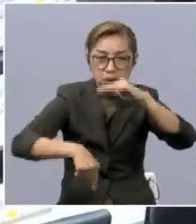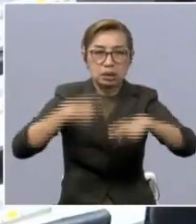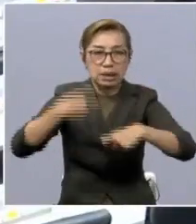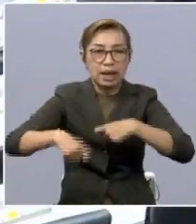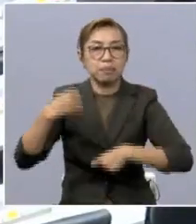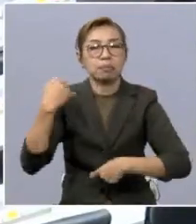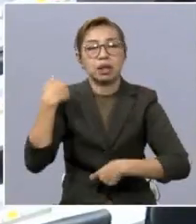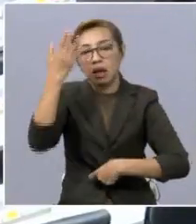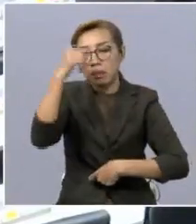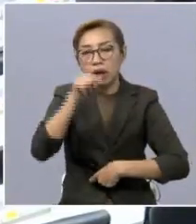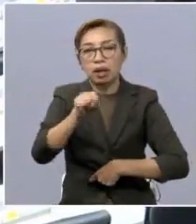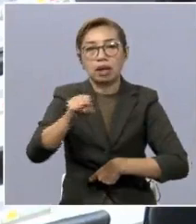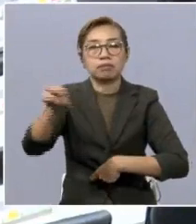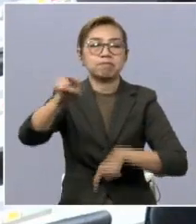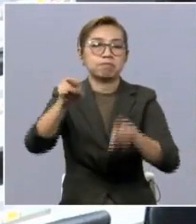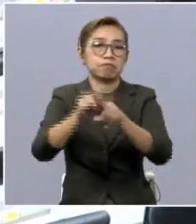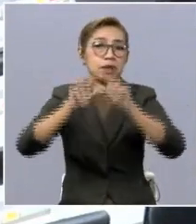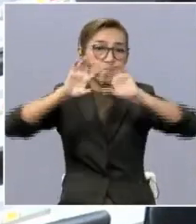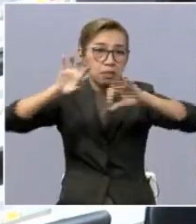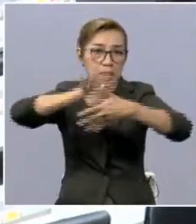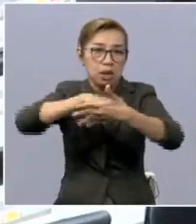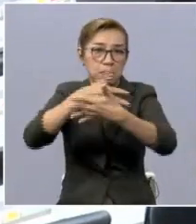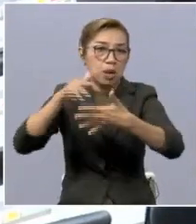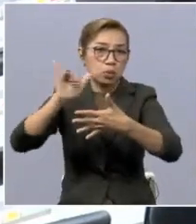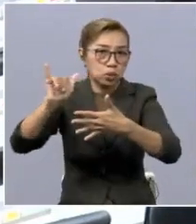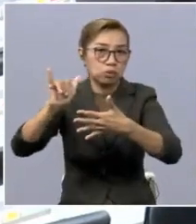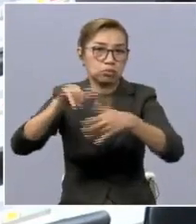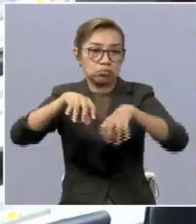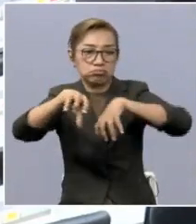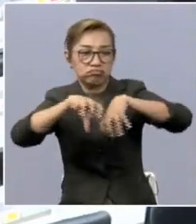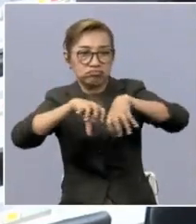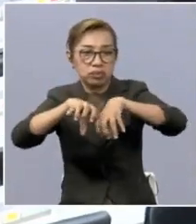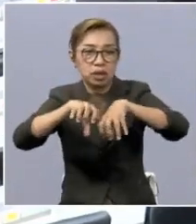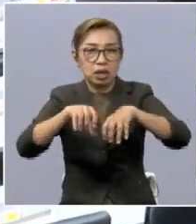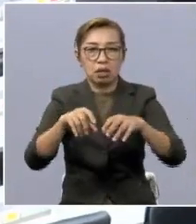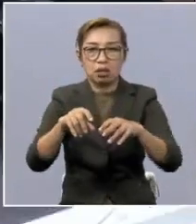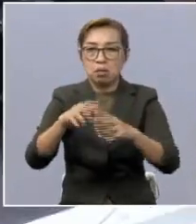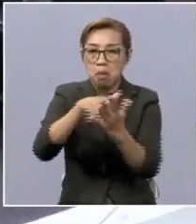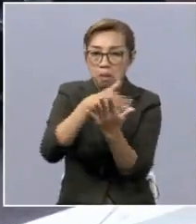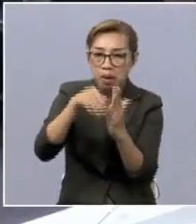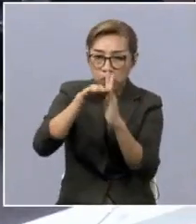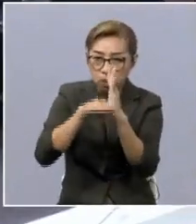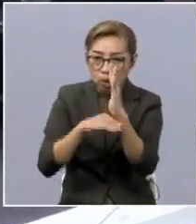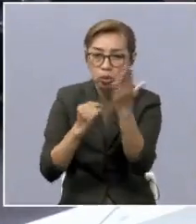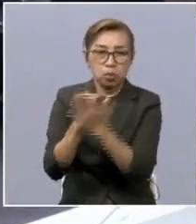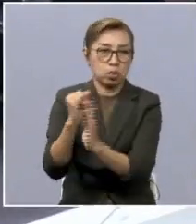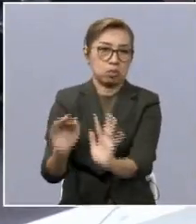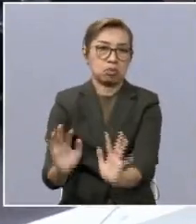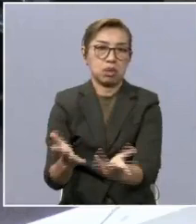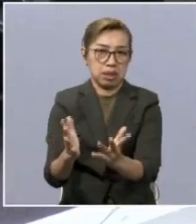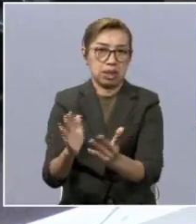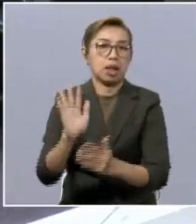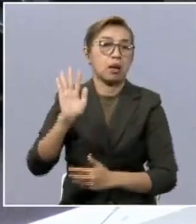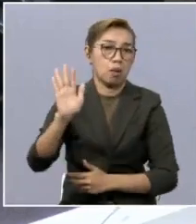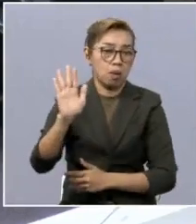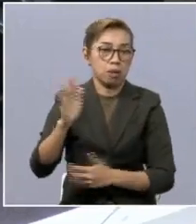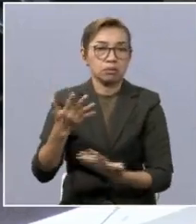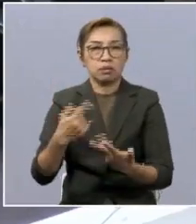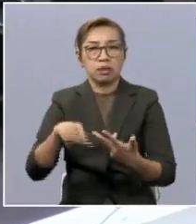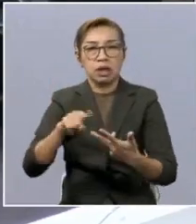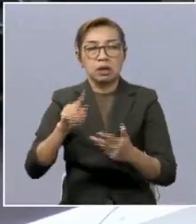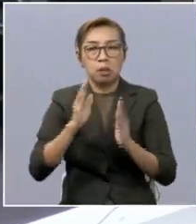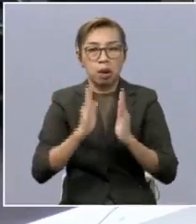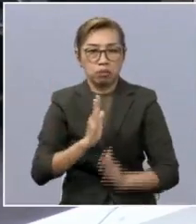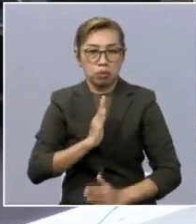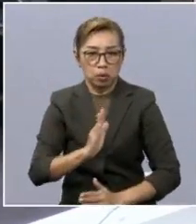เนื่องมาจากการขาดยุทธศาสตร์และแนวทางในการบริหารราชการแผ่นดินที่ถูกต้องของคณะรัฐมนตรีขาดความซื่อสั